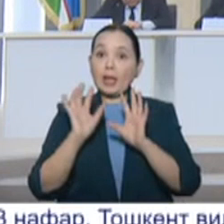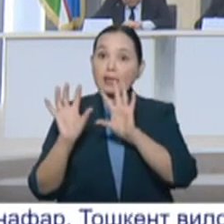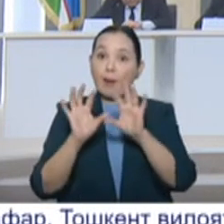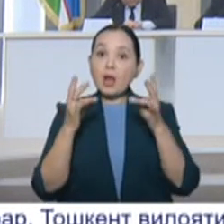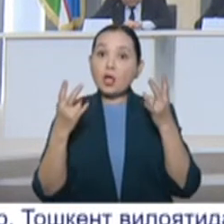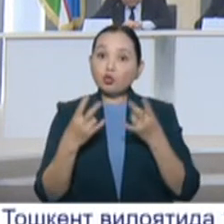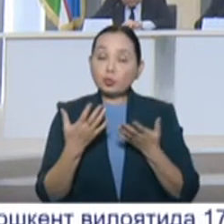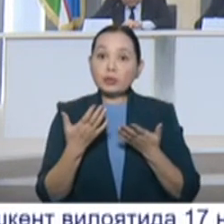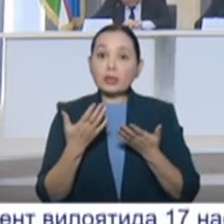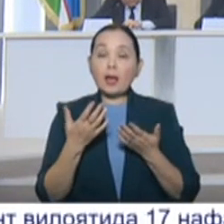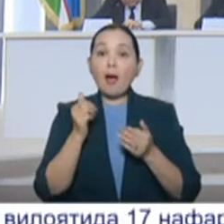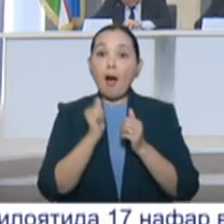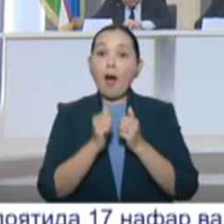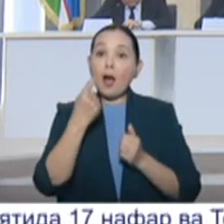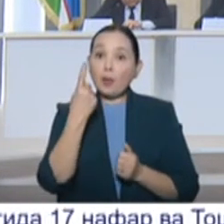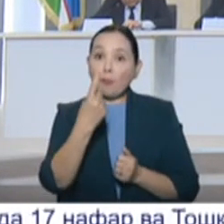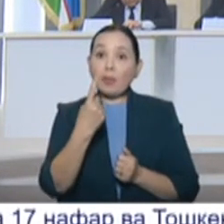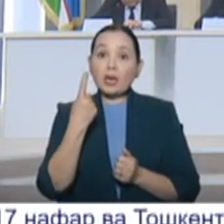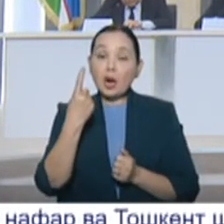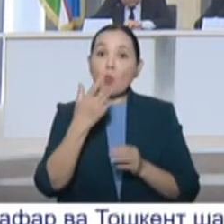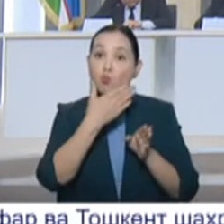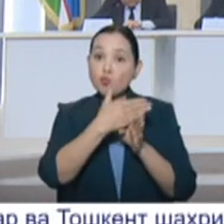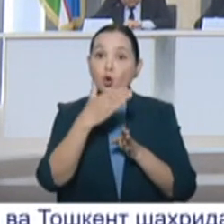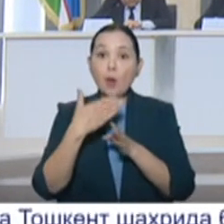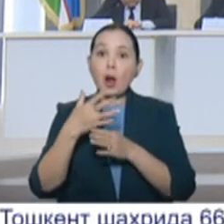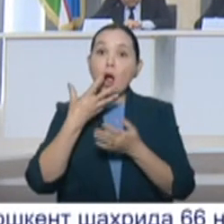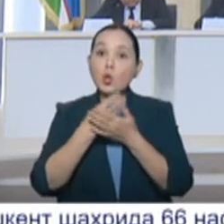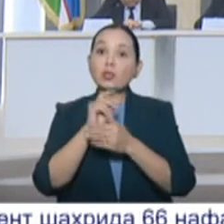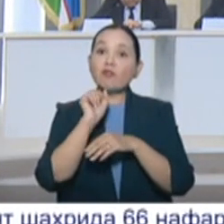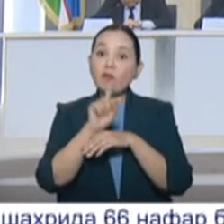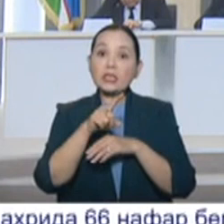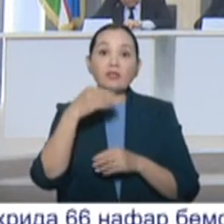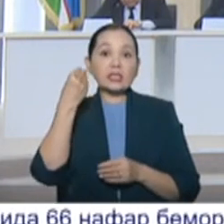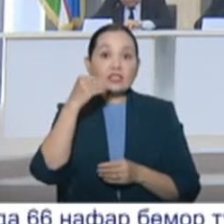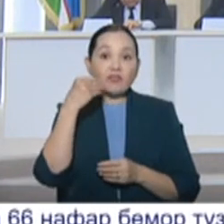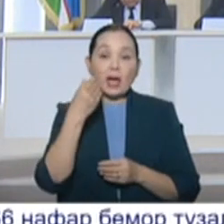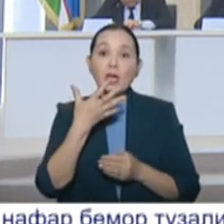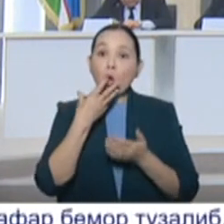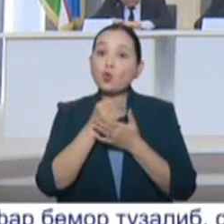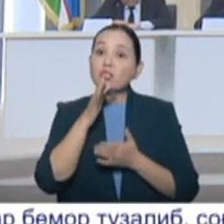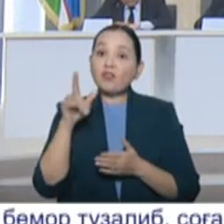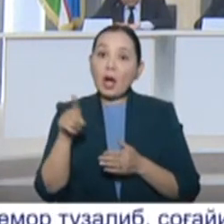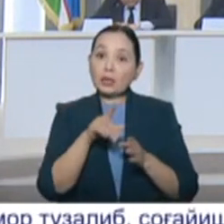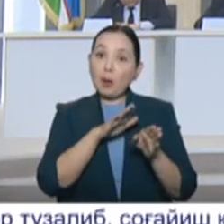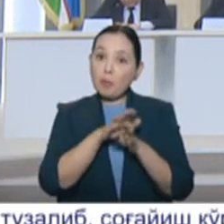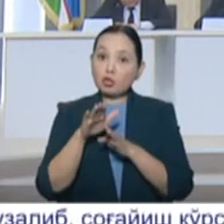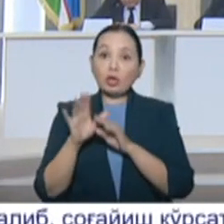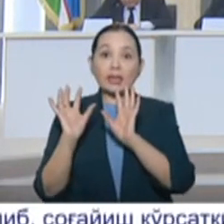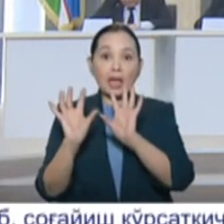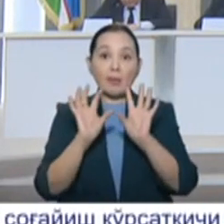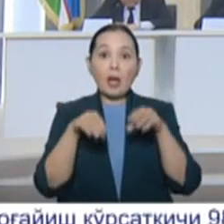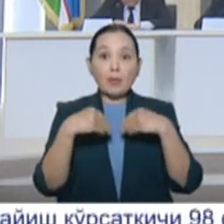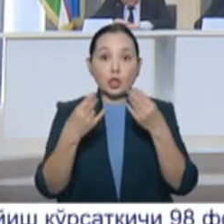Ya'ni har bir bo'linma o'zini vazifasini sifatli va o'z vaqtida bajarilishini ta'minlab